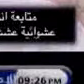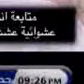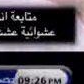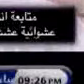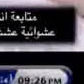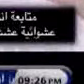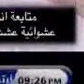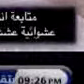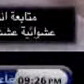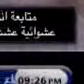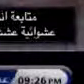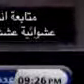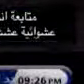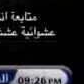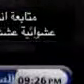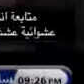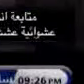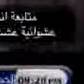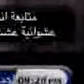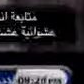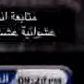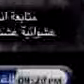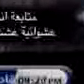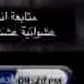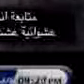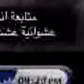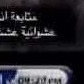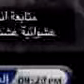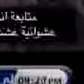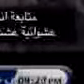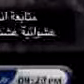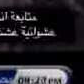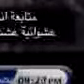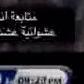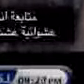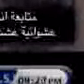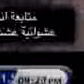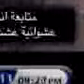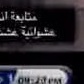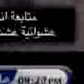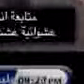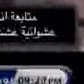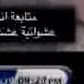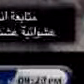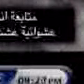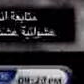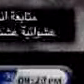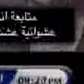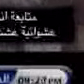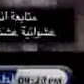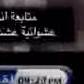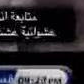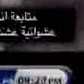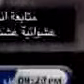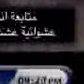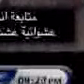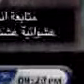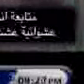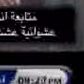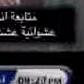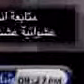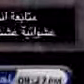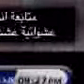عيال. مشكله هنا كمان اللي حضرتك شايفينها لو حصل حد عيان لو حصل اي حريقه لا عربيه اسعاف ممكن تخش